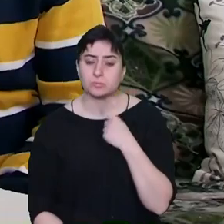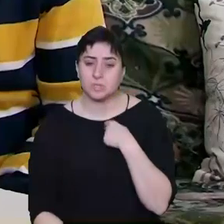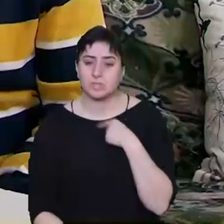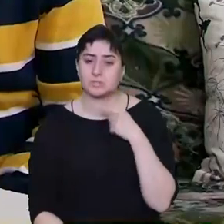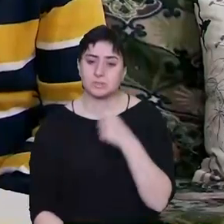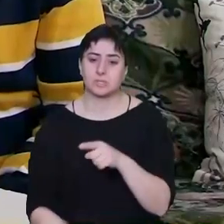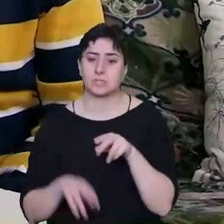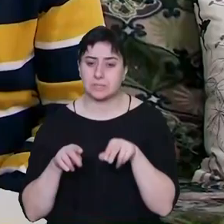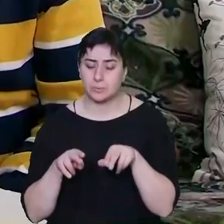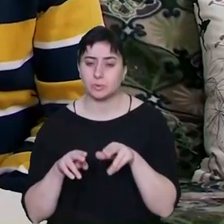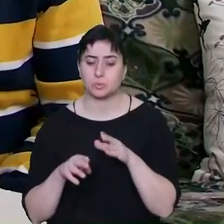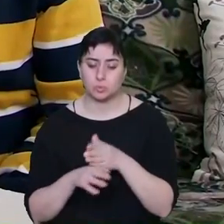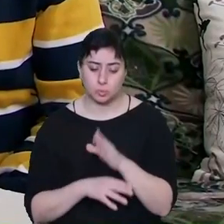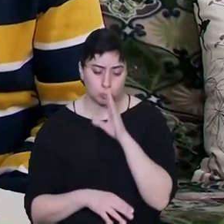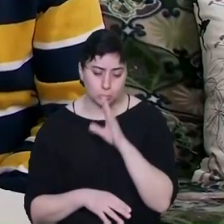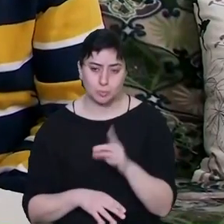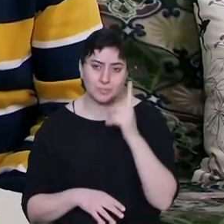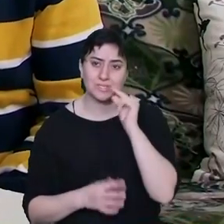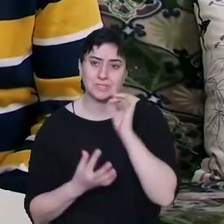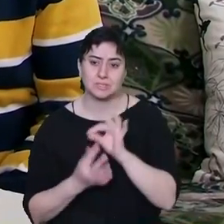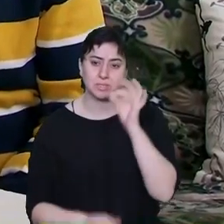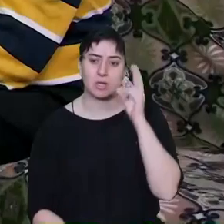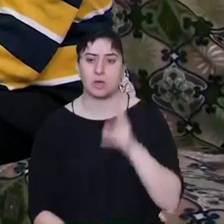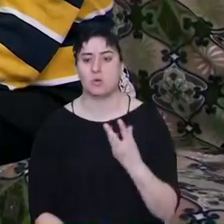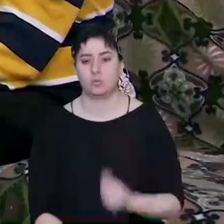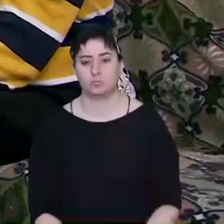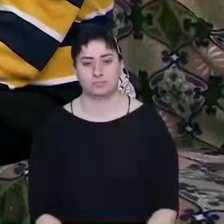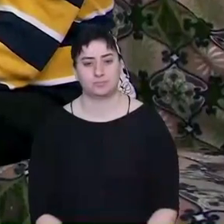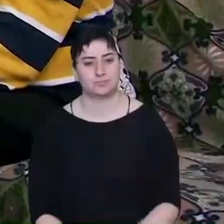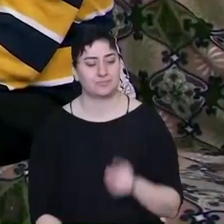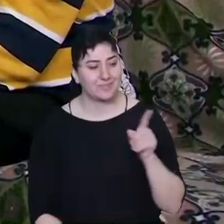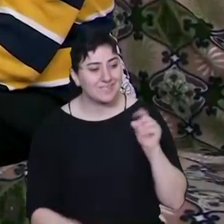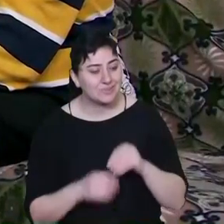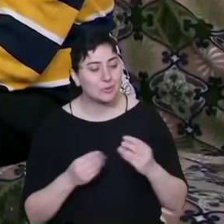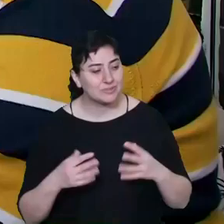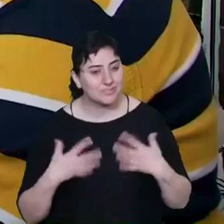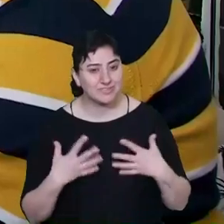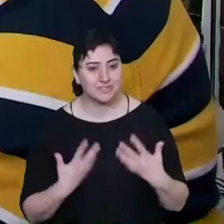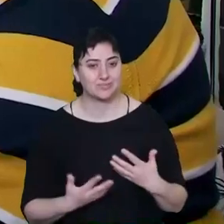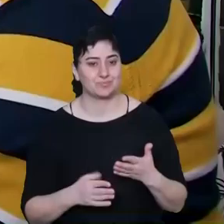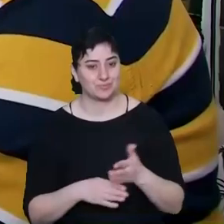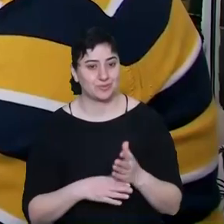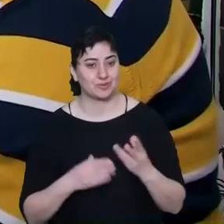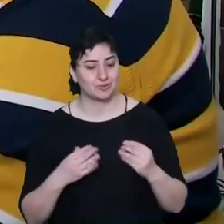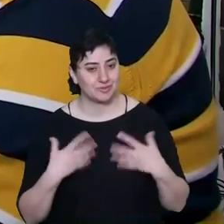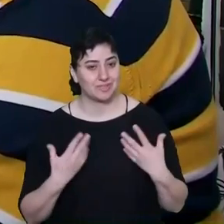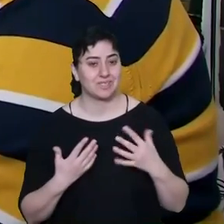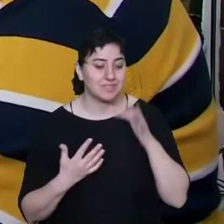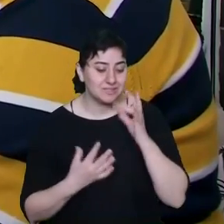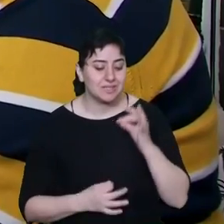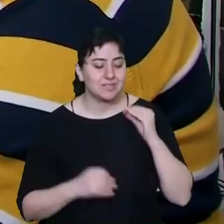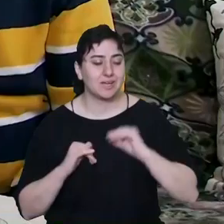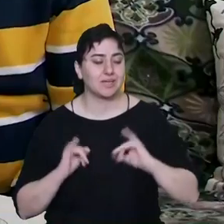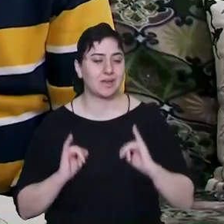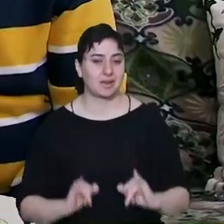gibi doğru dürüst bir insan olmaya karar verdim Zarp. Senin adına çok sevindim Şükrü. Gerçekten insanın içi